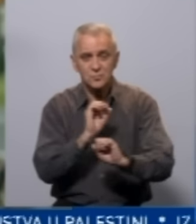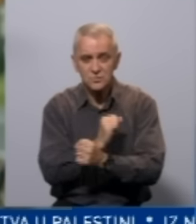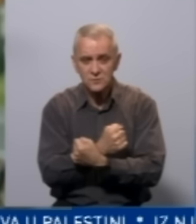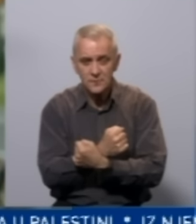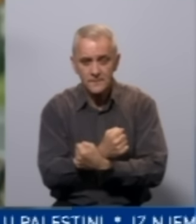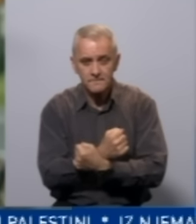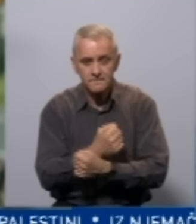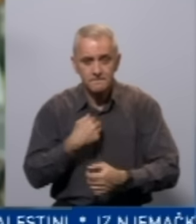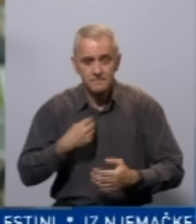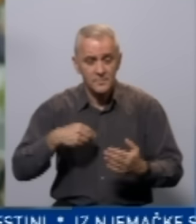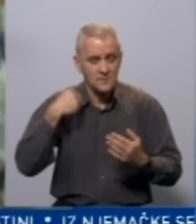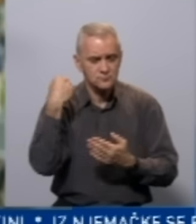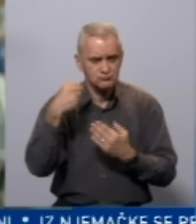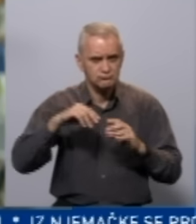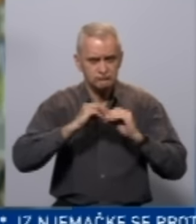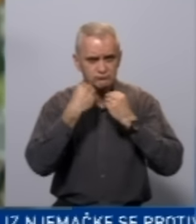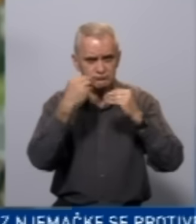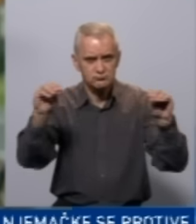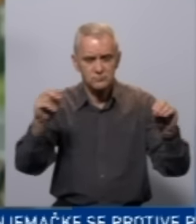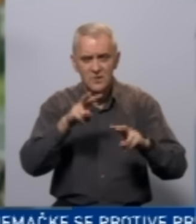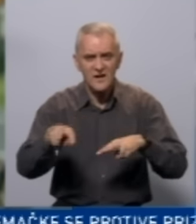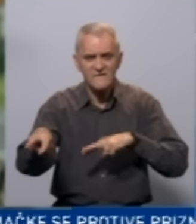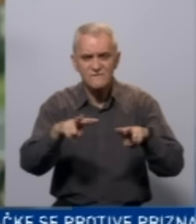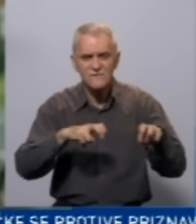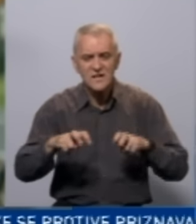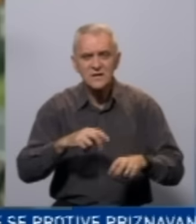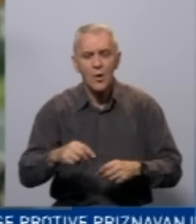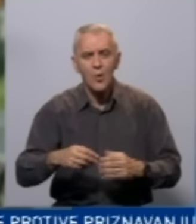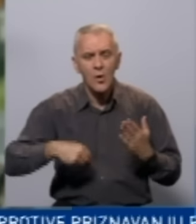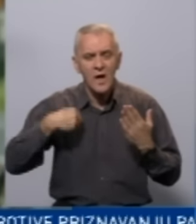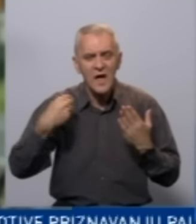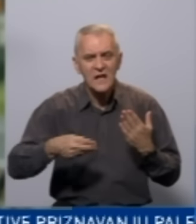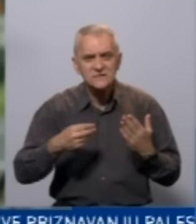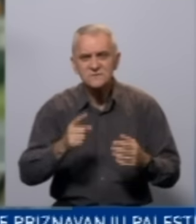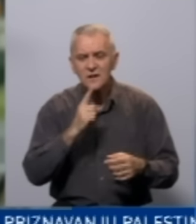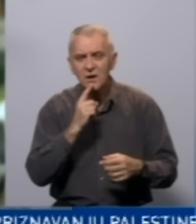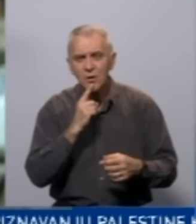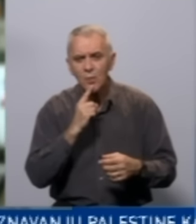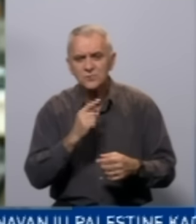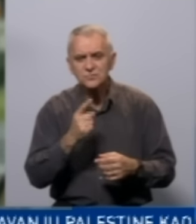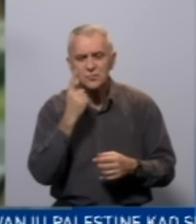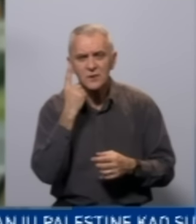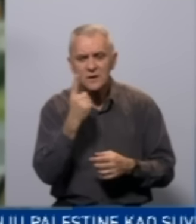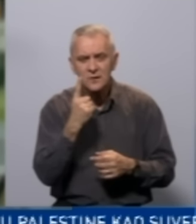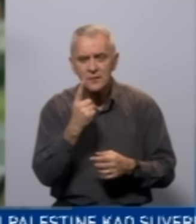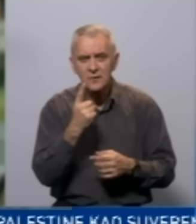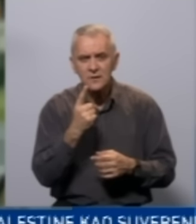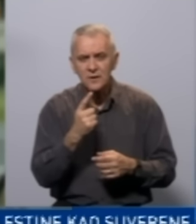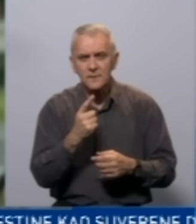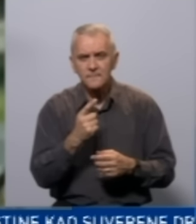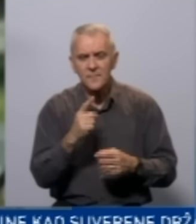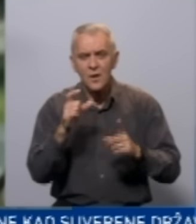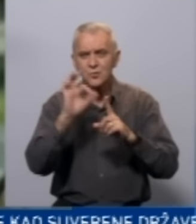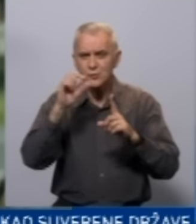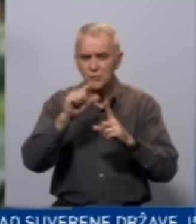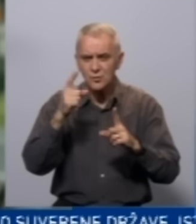Birnu jedan video samo izjava koji su putem jednostavne pretrage dostupne Milorada Dodika